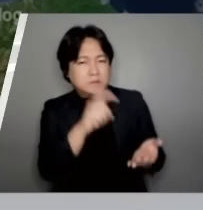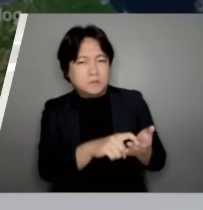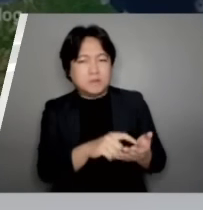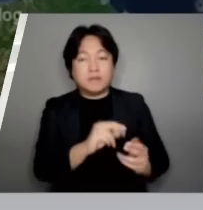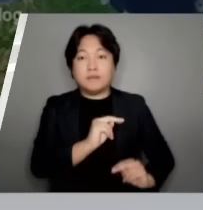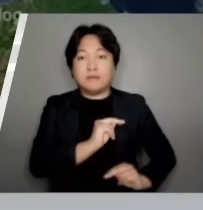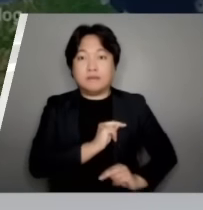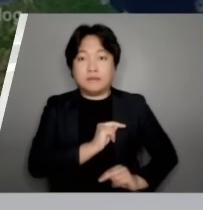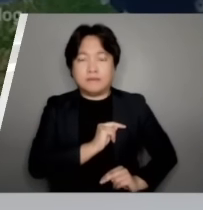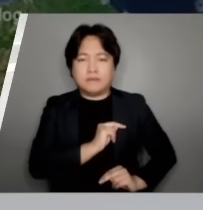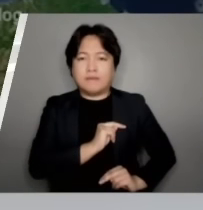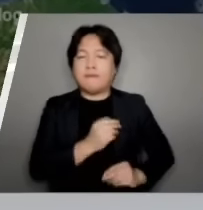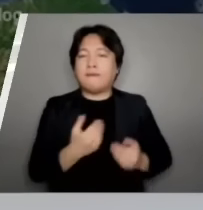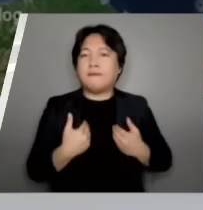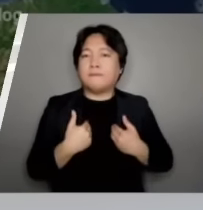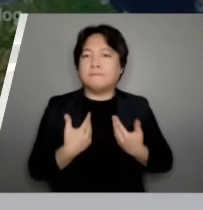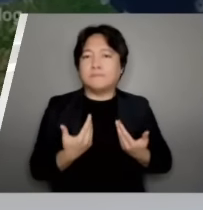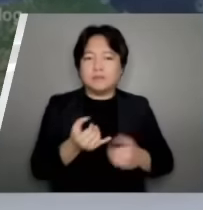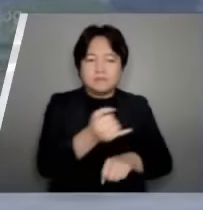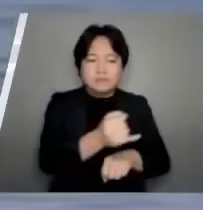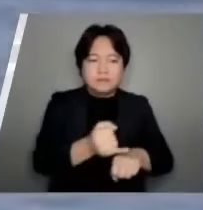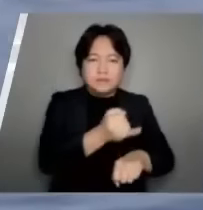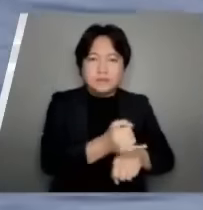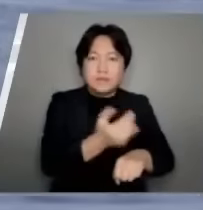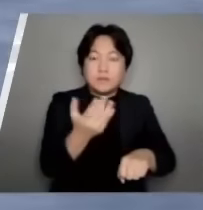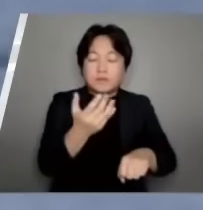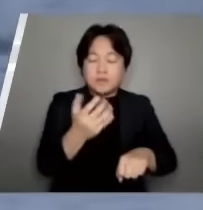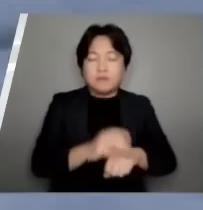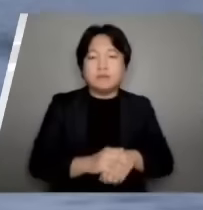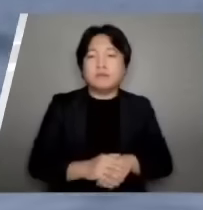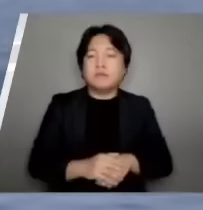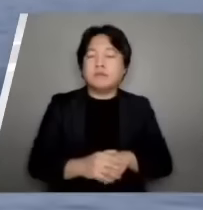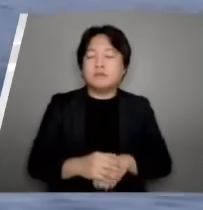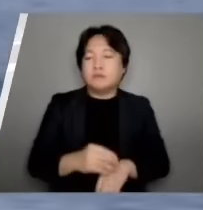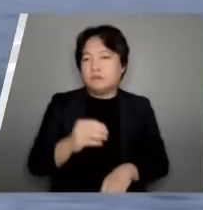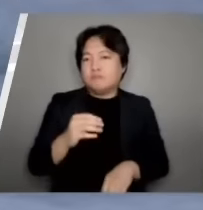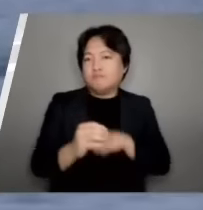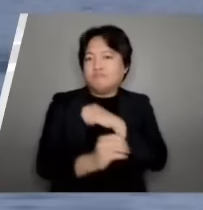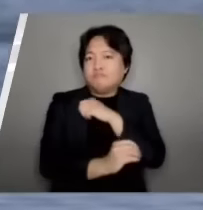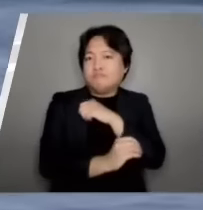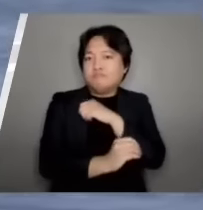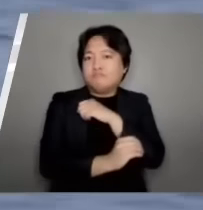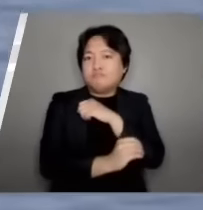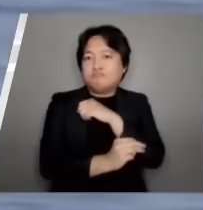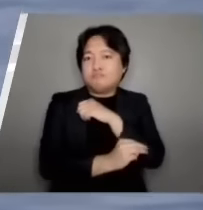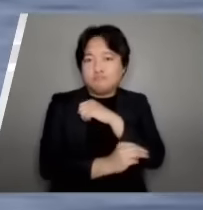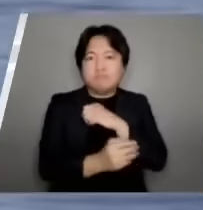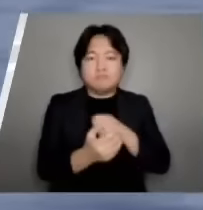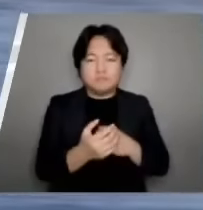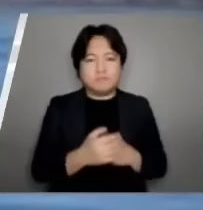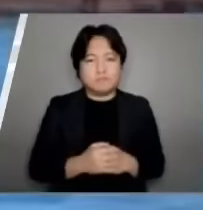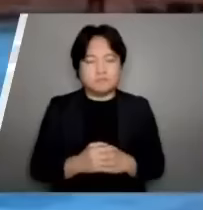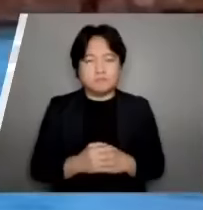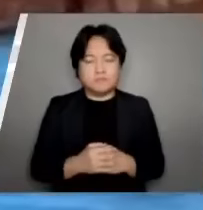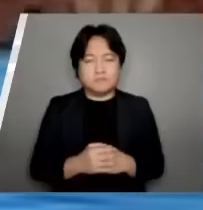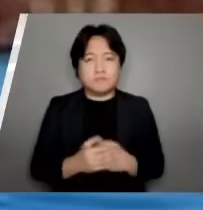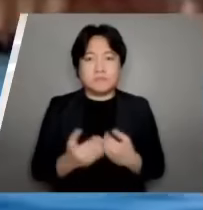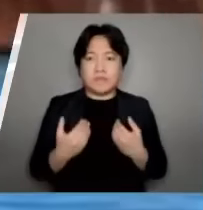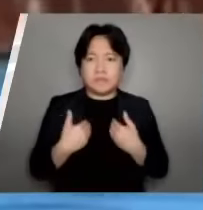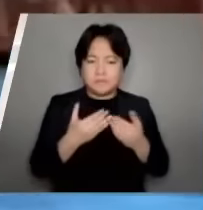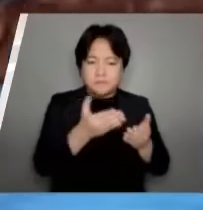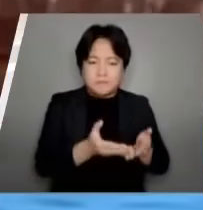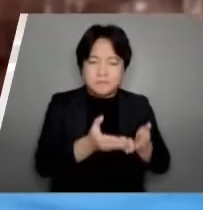namataan malapit sa Lubang Island sa Occidental Mindoro. Sa Yungin Shoal naman kung saan nakasadsad ang BRP Sierra Madre, wala pang